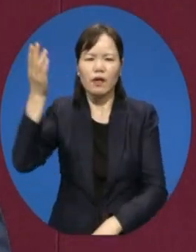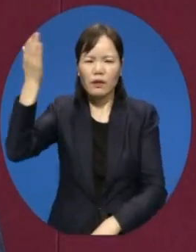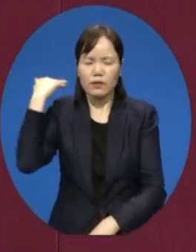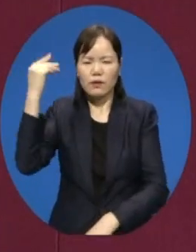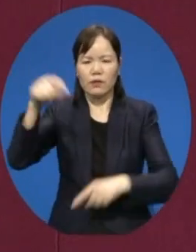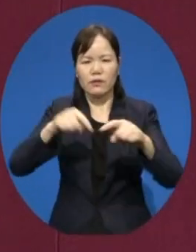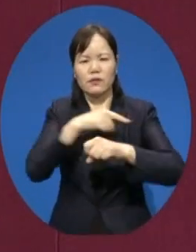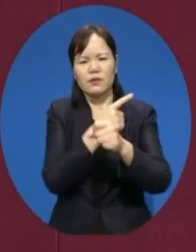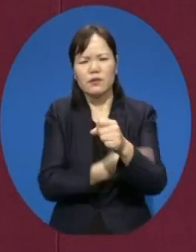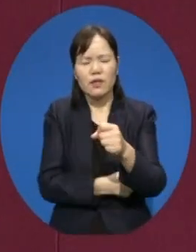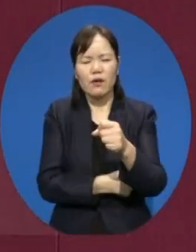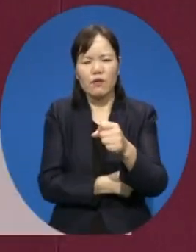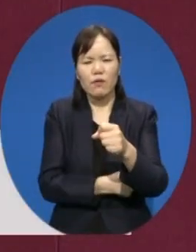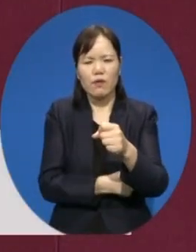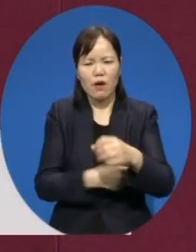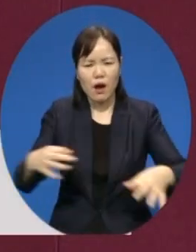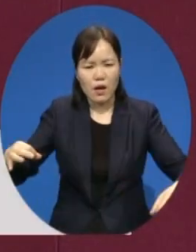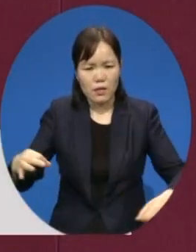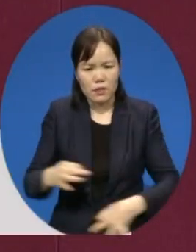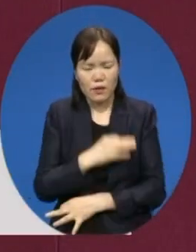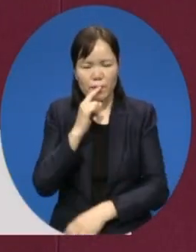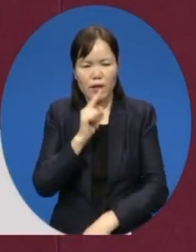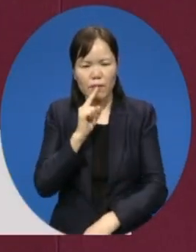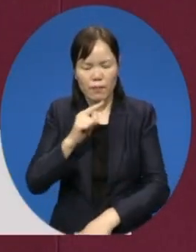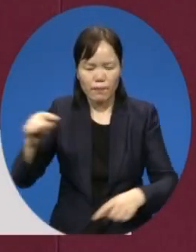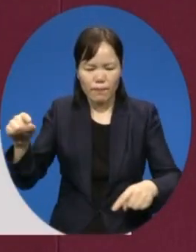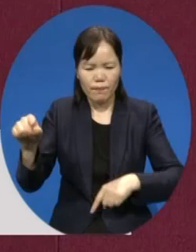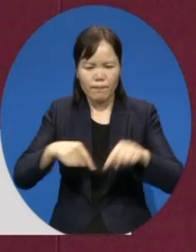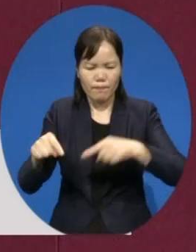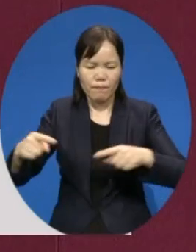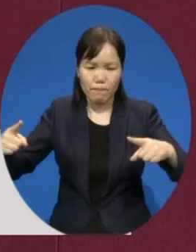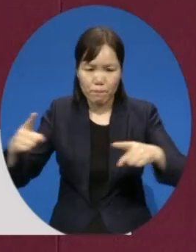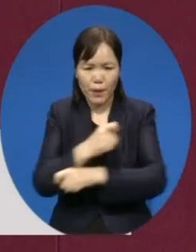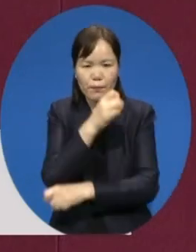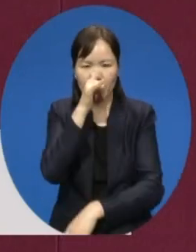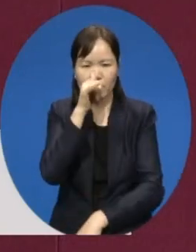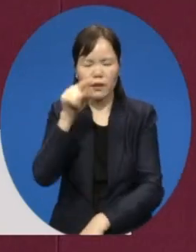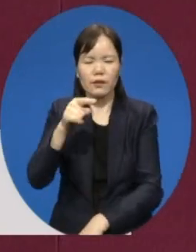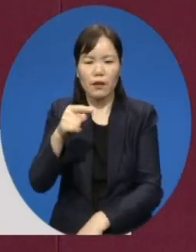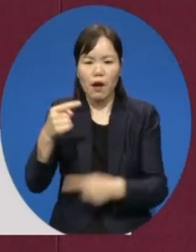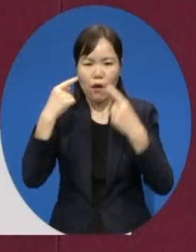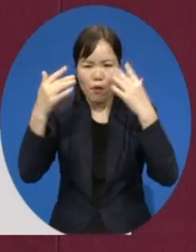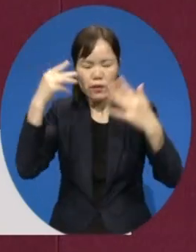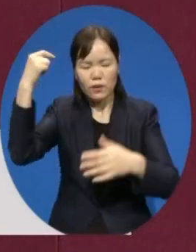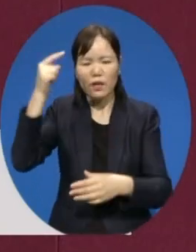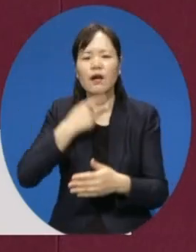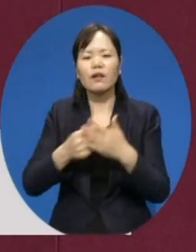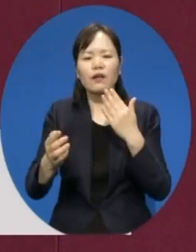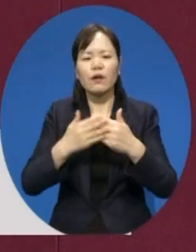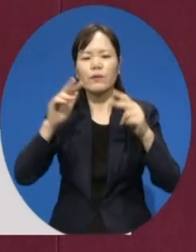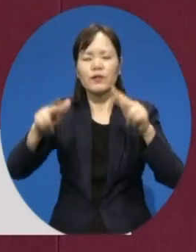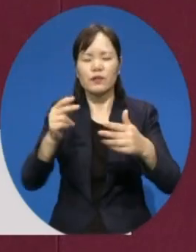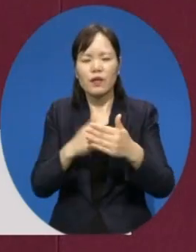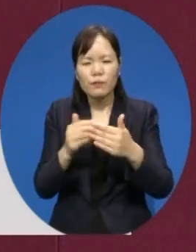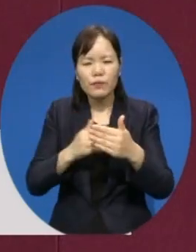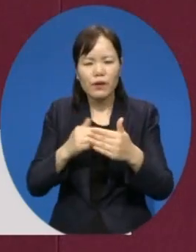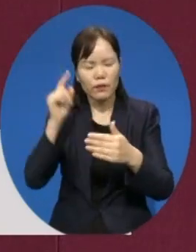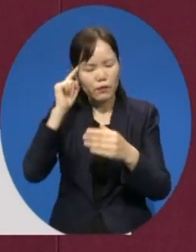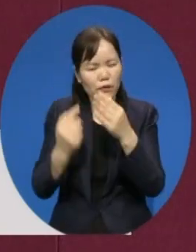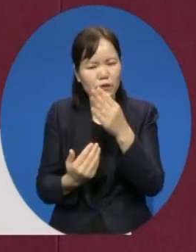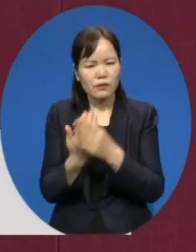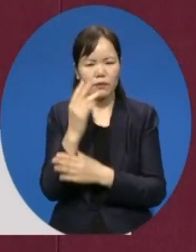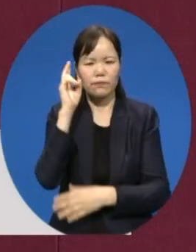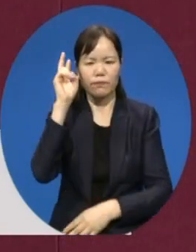정권 터무니없이 적폐머리하면서 정치 보복했잖아요. 그런 생생한 경험이 이제 불안감이 되어서 다시 떠오를 겁니다.